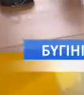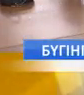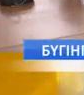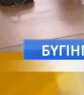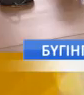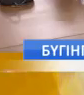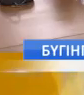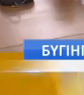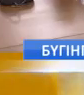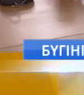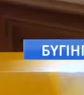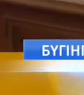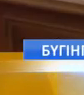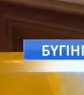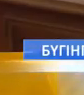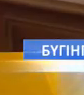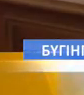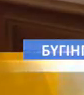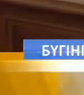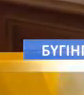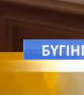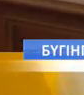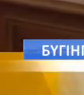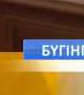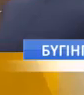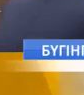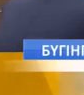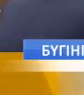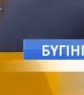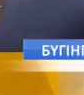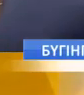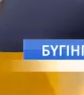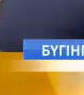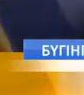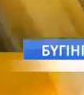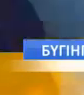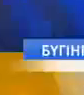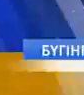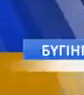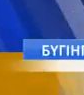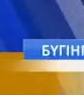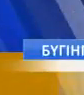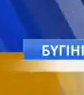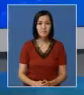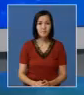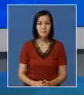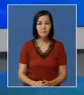Тұрғындар мәселесі облыс әкімі назарында бүгін Амандық Ғаббасұлы қоғамдық қабылдау өткізді.